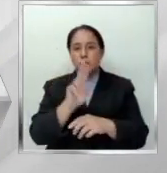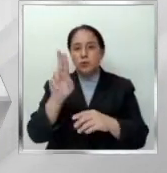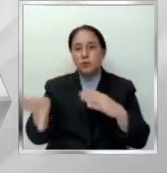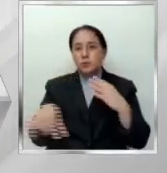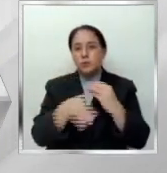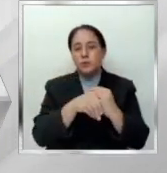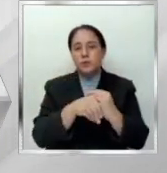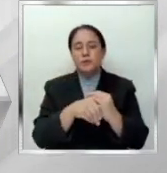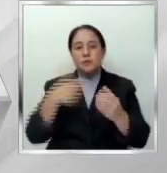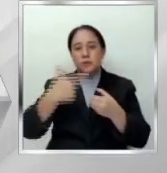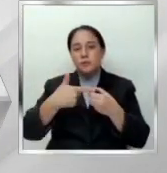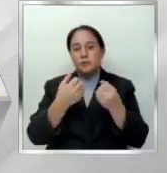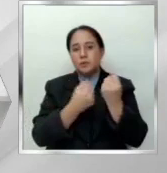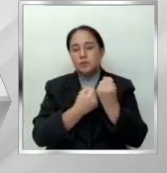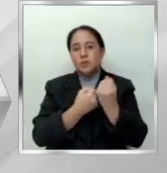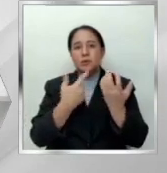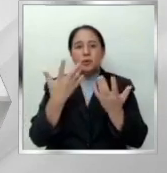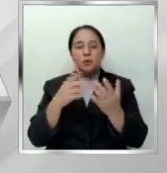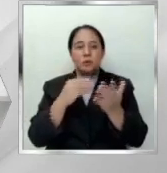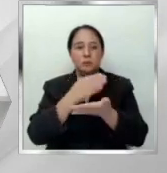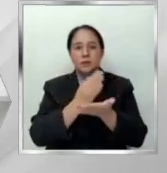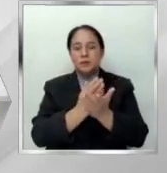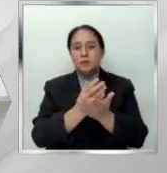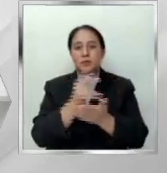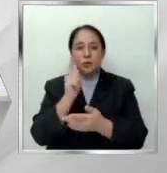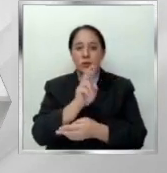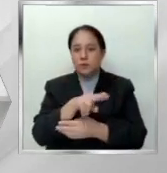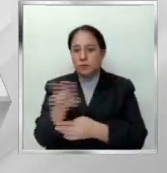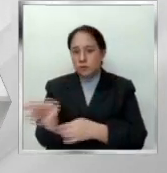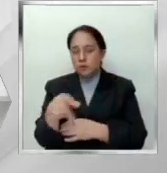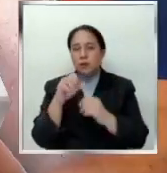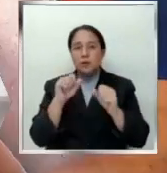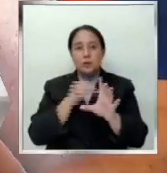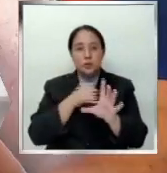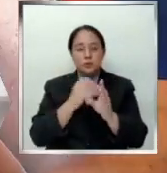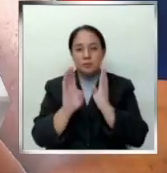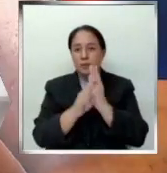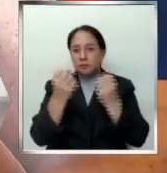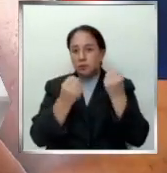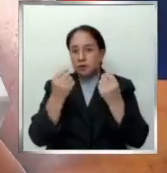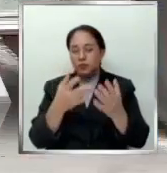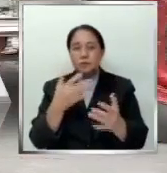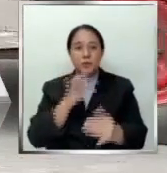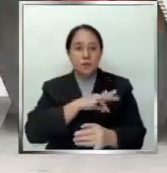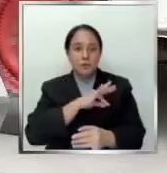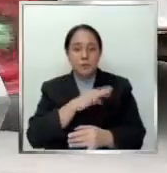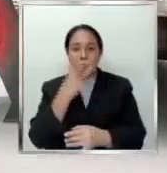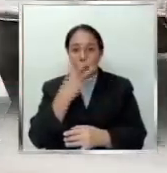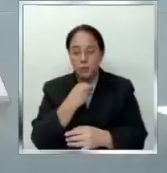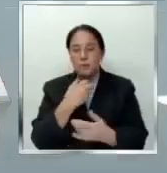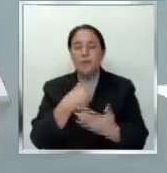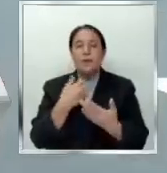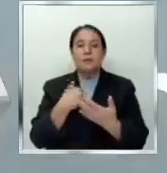subsidy na pinondohan sa 2022 national budget. Bukod po sa jeepney at bus drivers, makikinabang rin daw sa programa ang mga